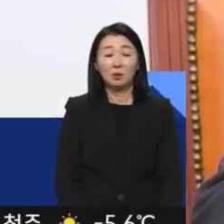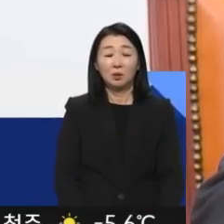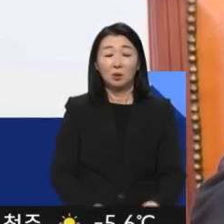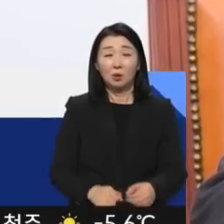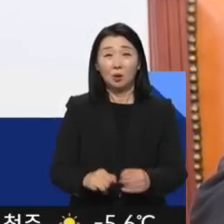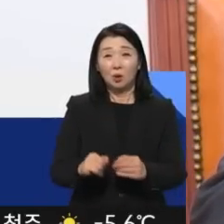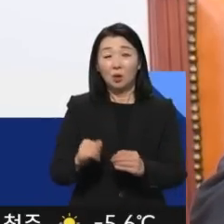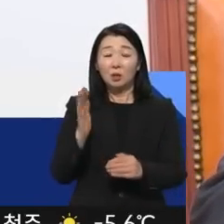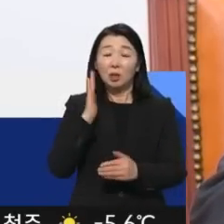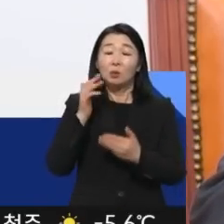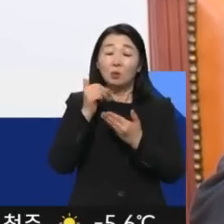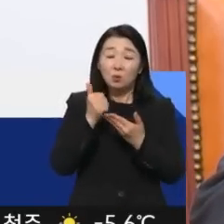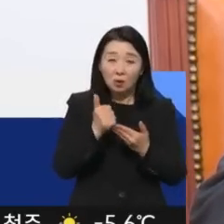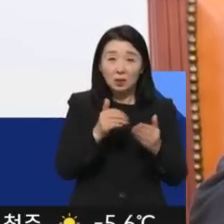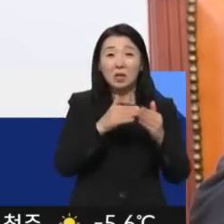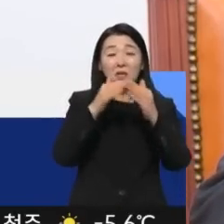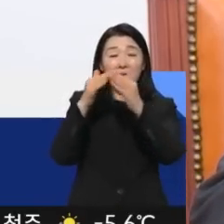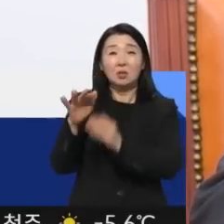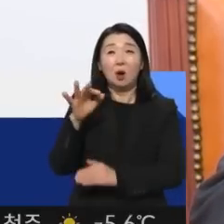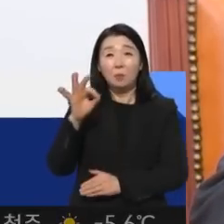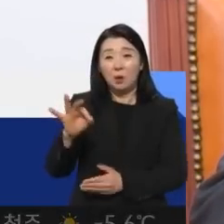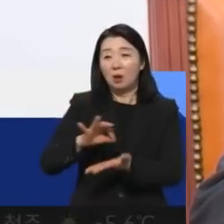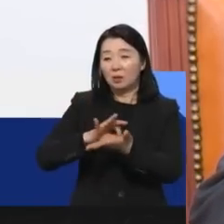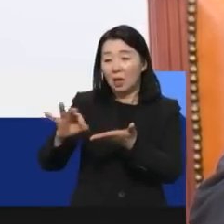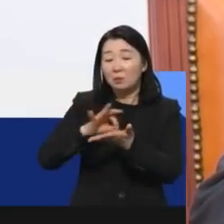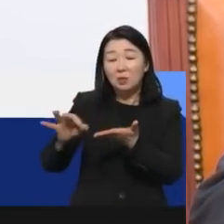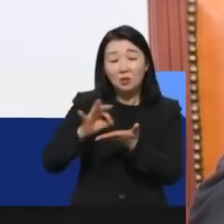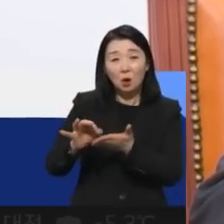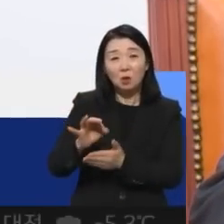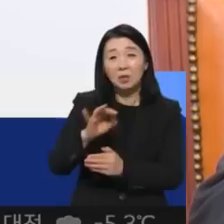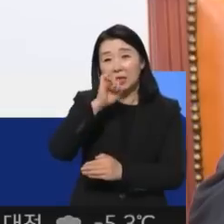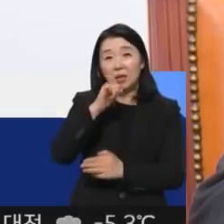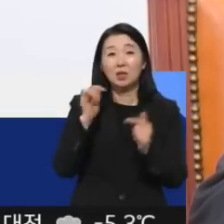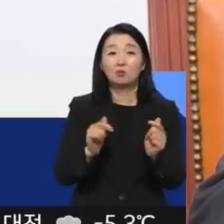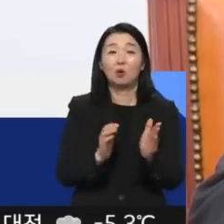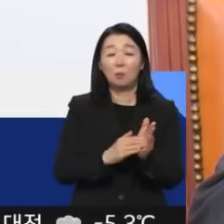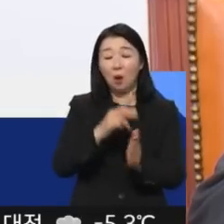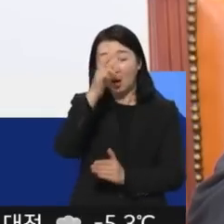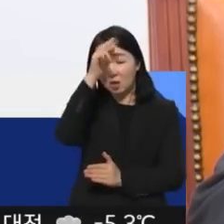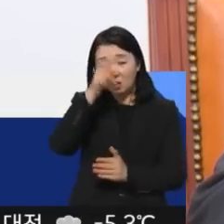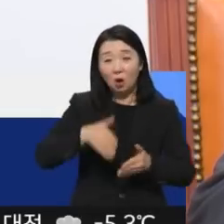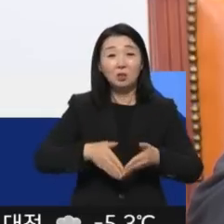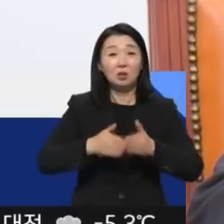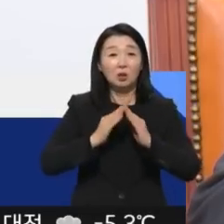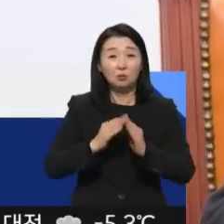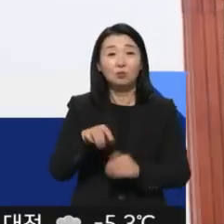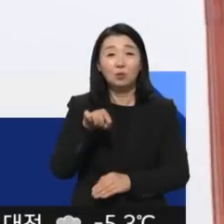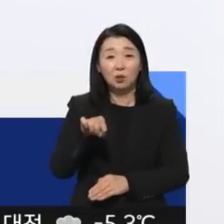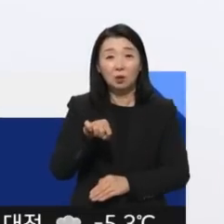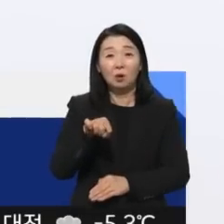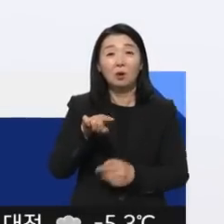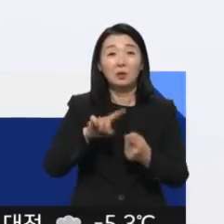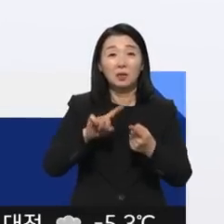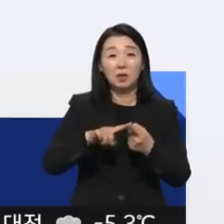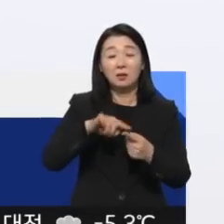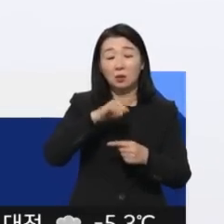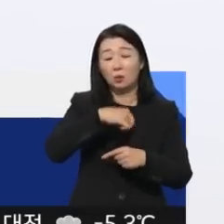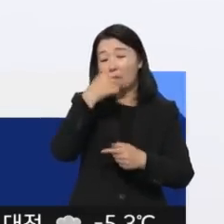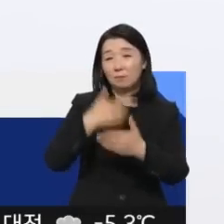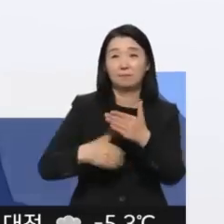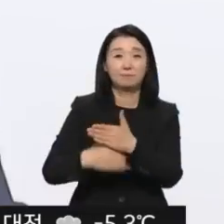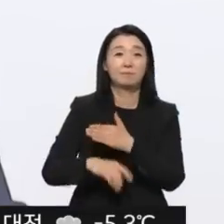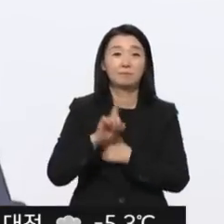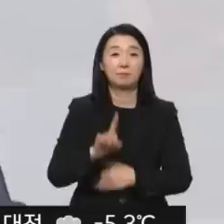대통령실 이전 비용과 낭비성 예산은 줄이고 경찰국 등 위법 시행령 예산은 반드시 삭감할